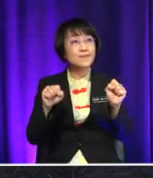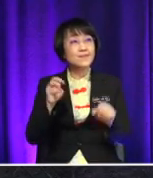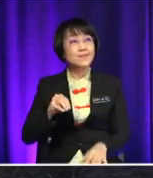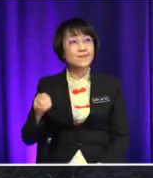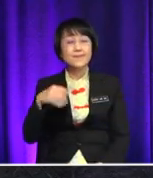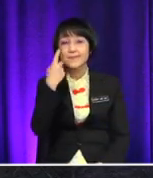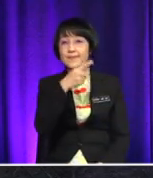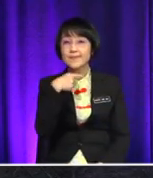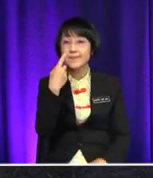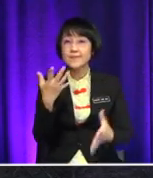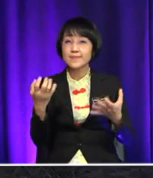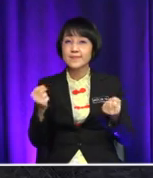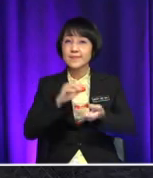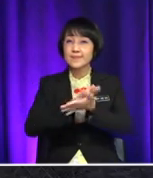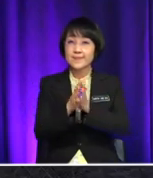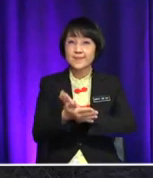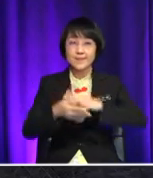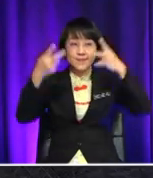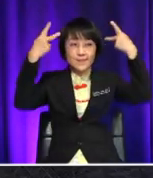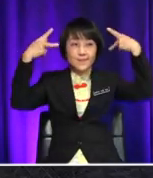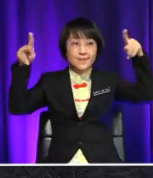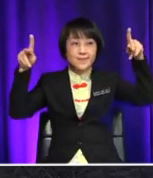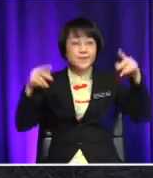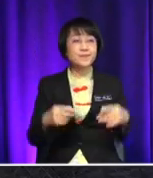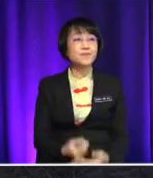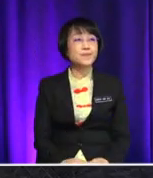pengurus ini angkat tangan